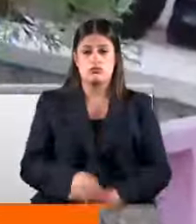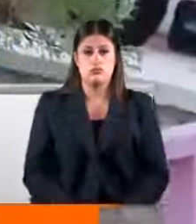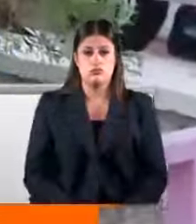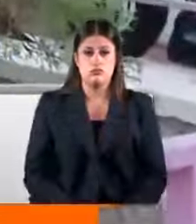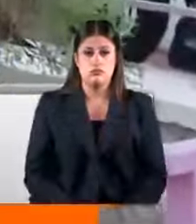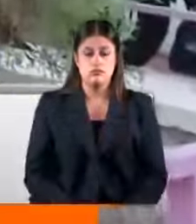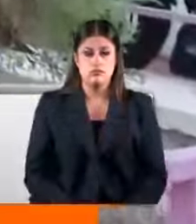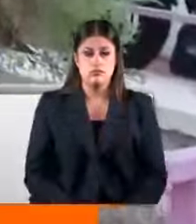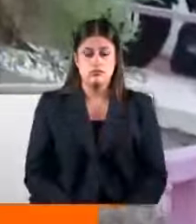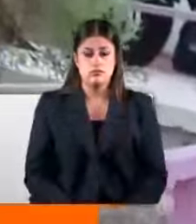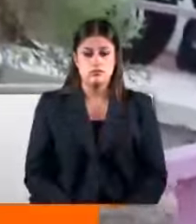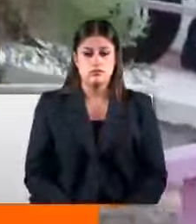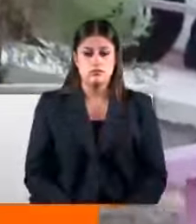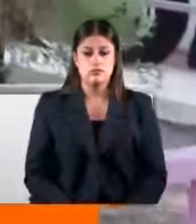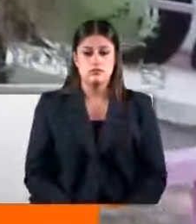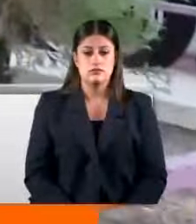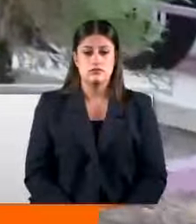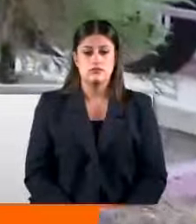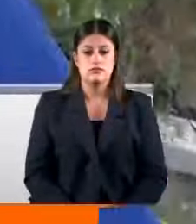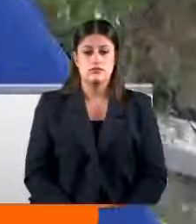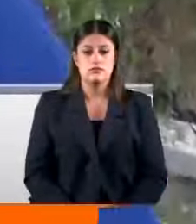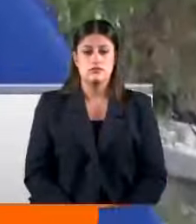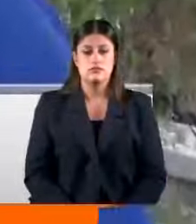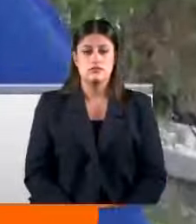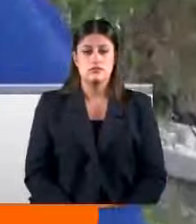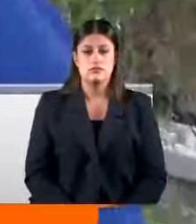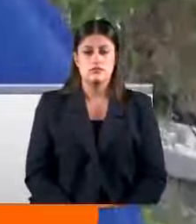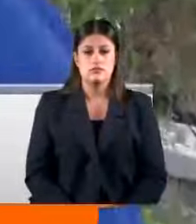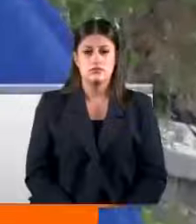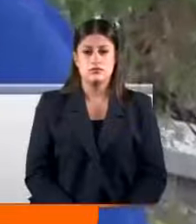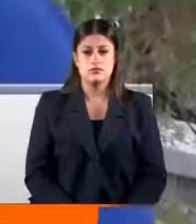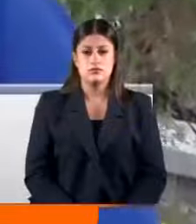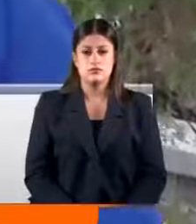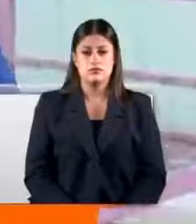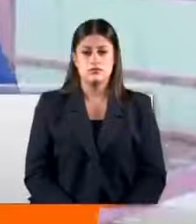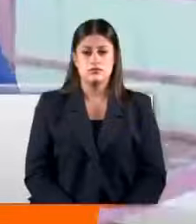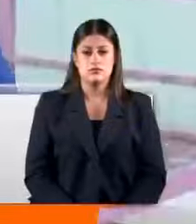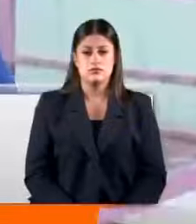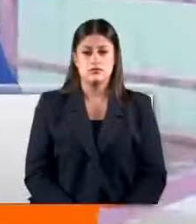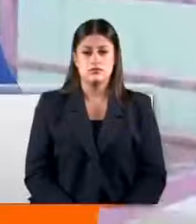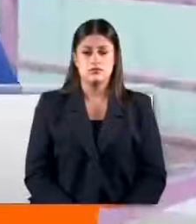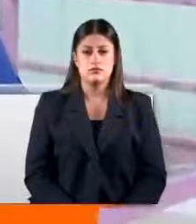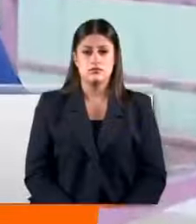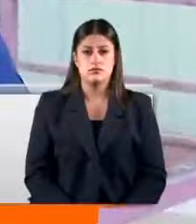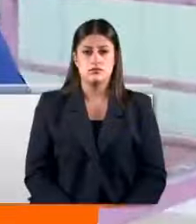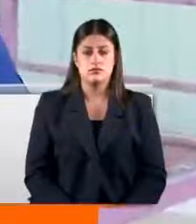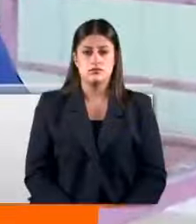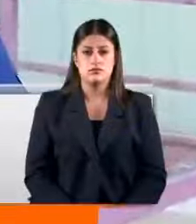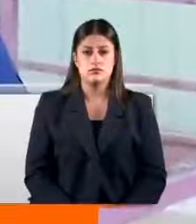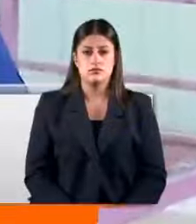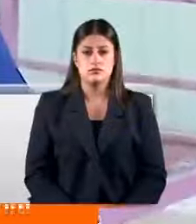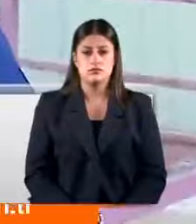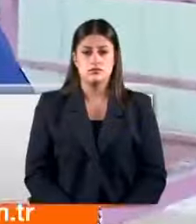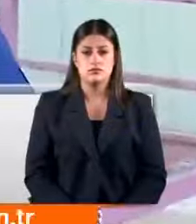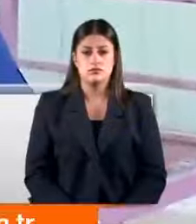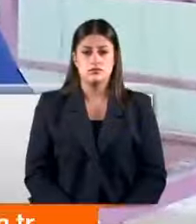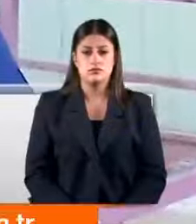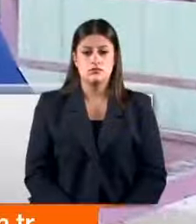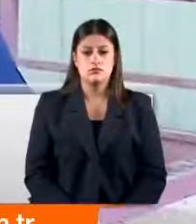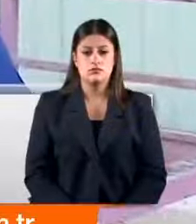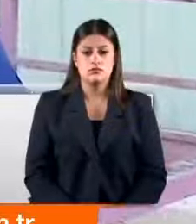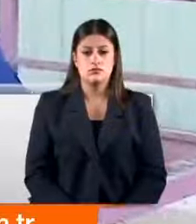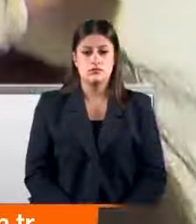vurdu. Kızın telefonunu aldı, cebine koydu. Ondan sonra kızın telefonunu akvaryumun içine attırmış. Odasında kamera olmaması da bir sıkıntı hocam. Neden